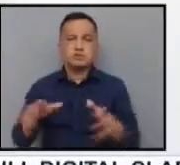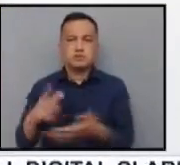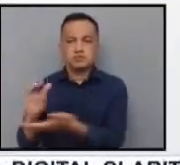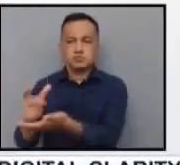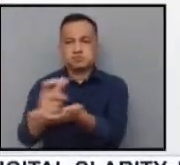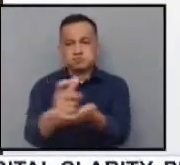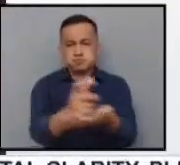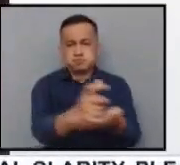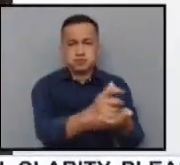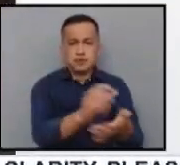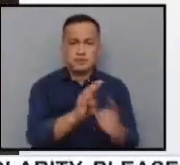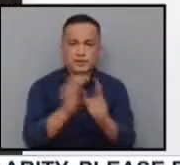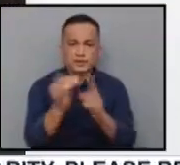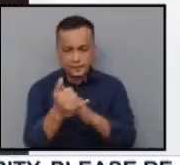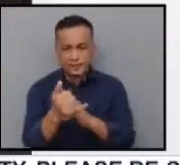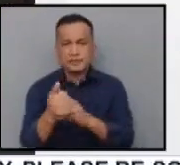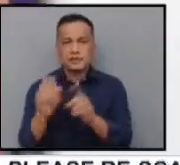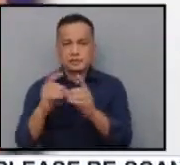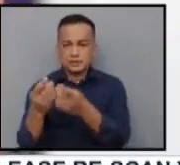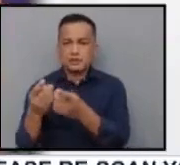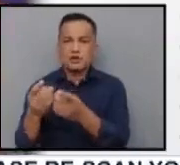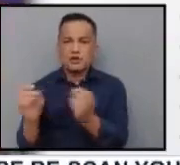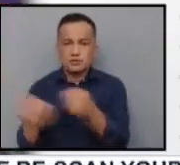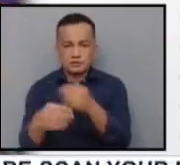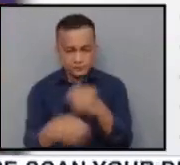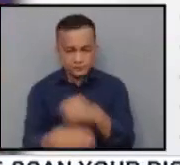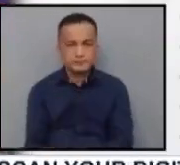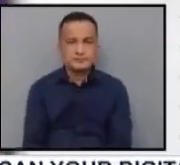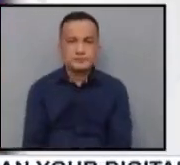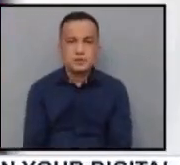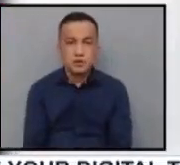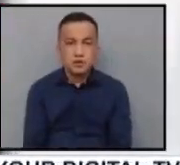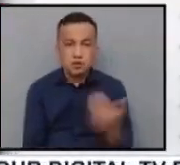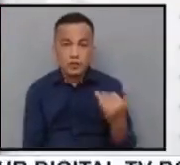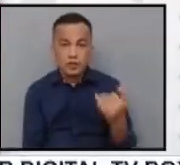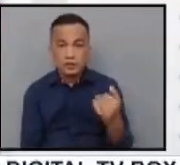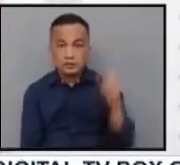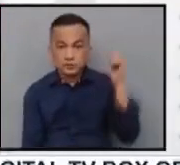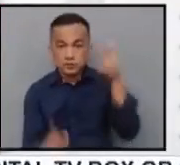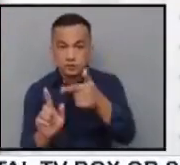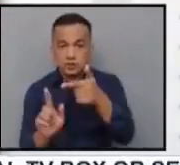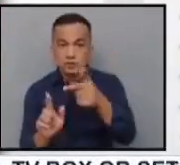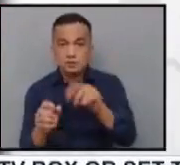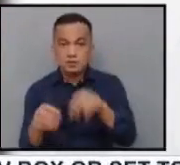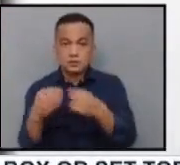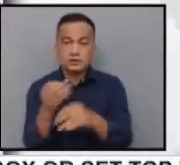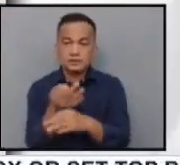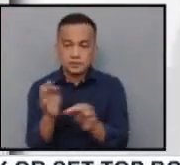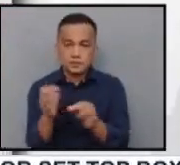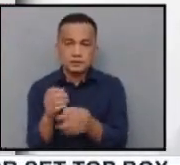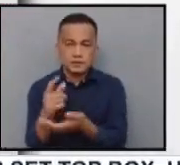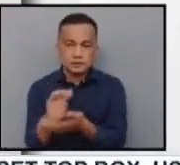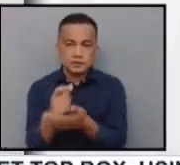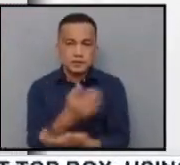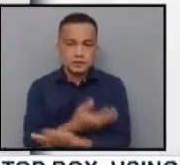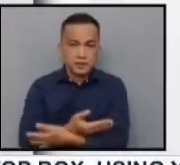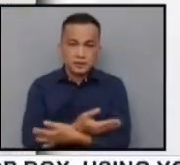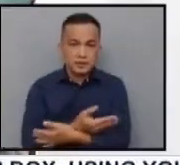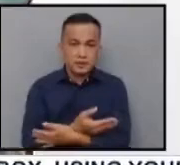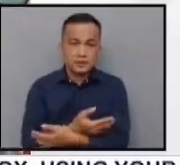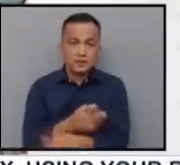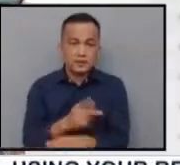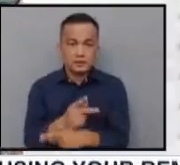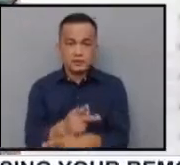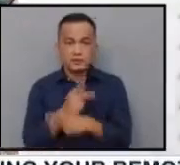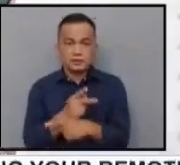at district health offices ng lungsod. Layunin nito na mabigyan ng libreng bakuna ang mga sanggol upang maprotektahan laban sa